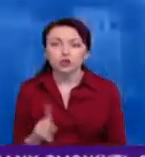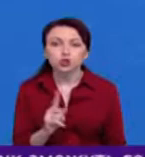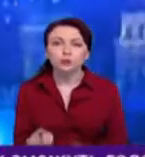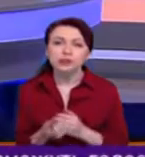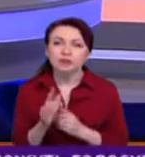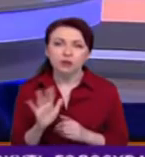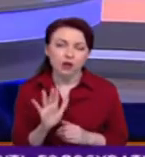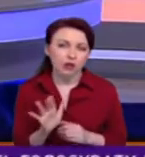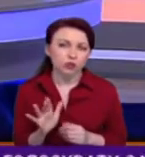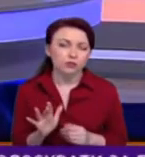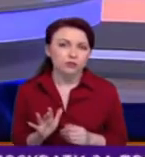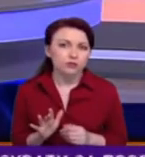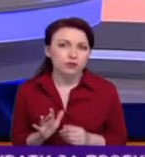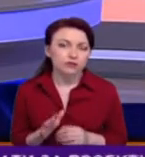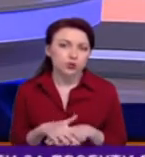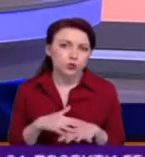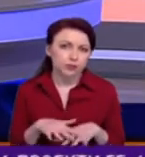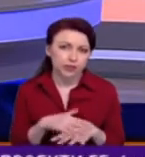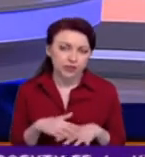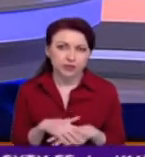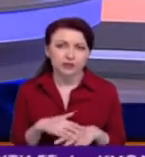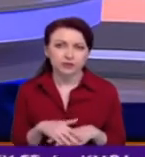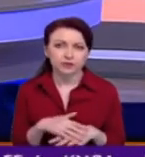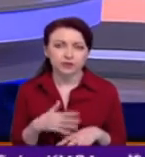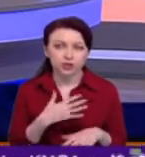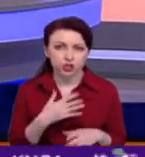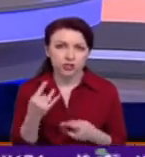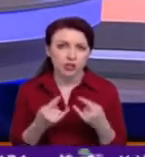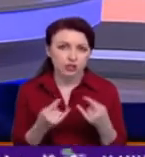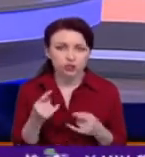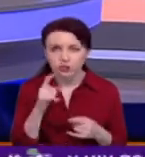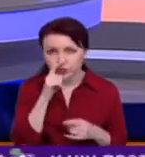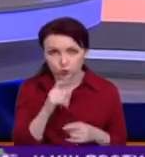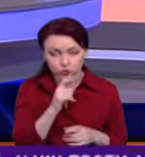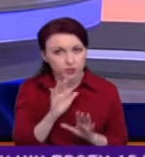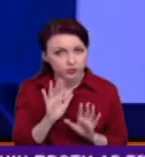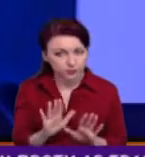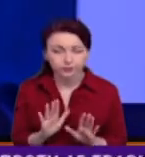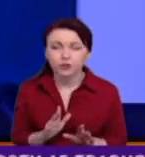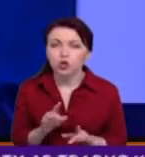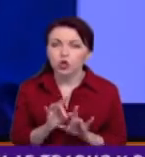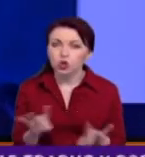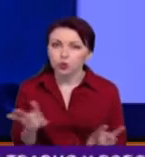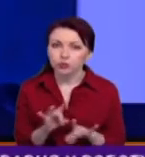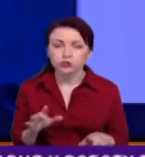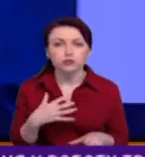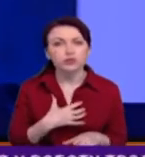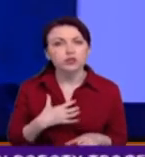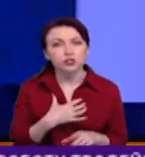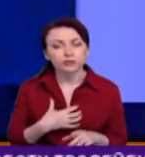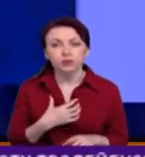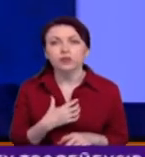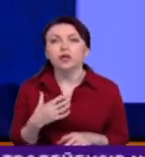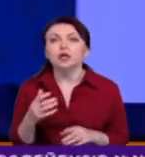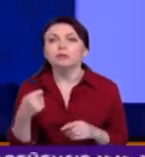в суспільстві наших телеглядачів непорозумінь. Тут насправді важлива теза.